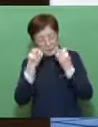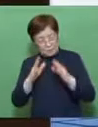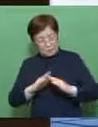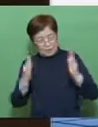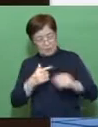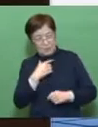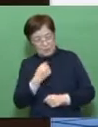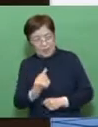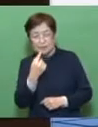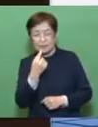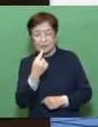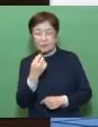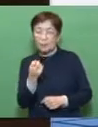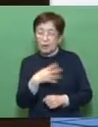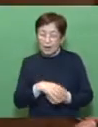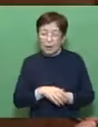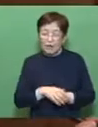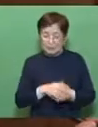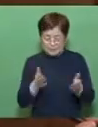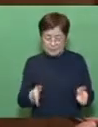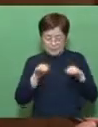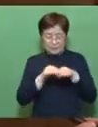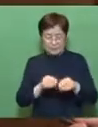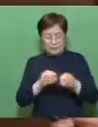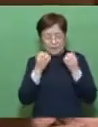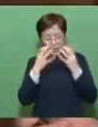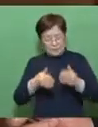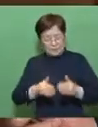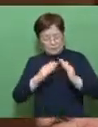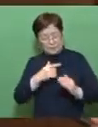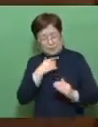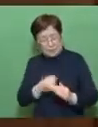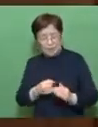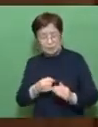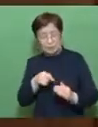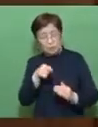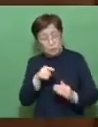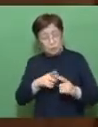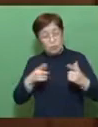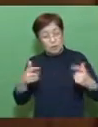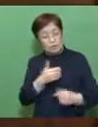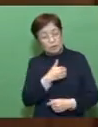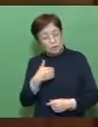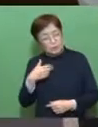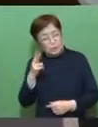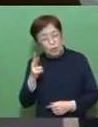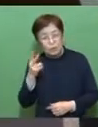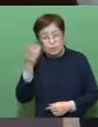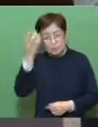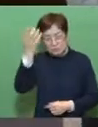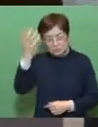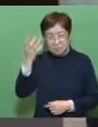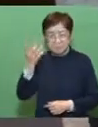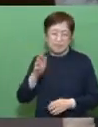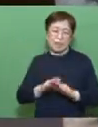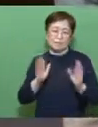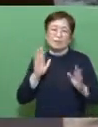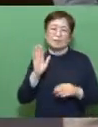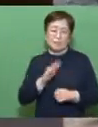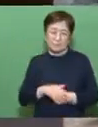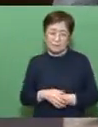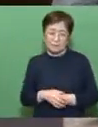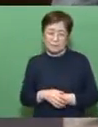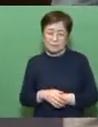あるいは施設拡大に繋がるんじゃないかということで始めましたうんうんさあ続いては1人暮らし